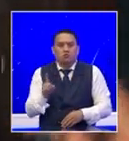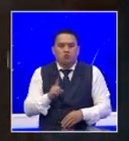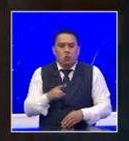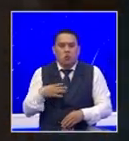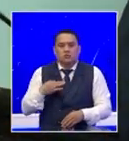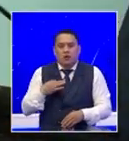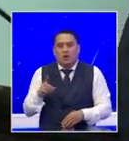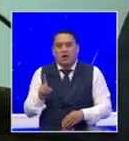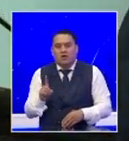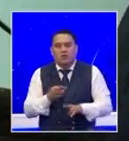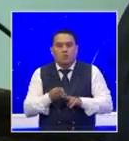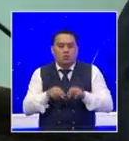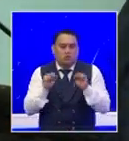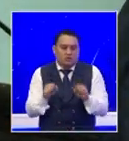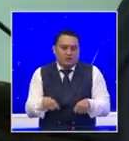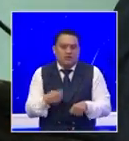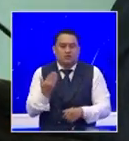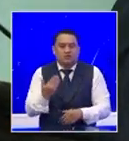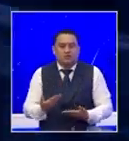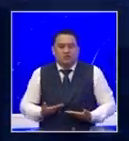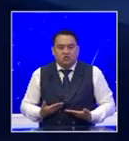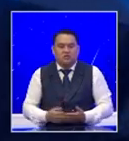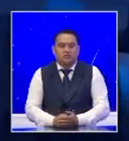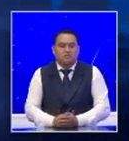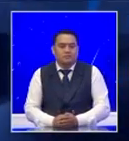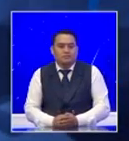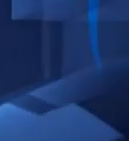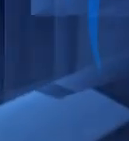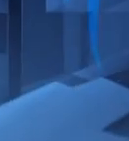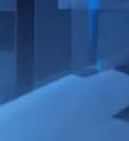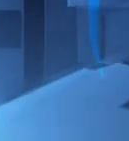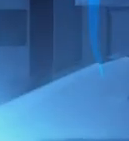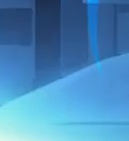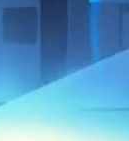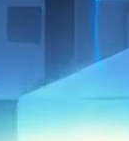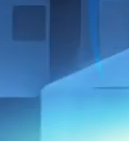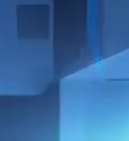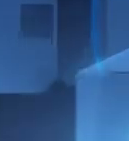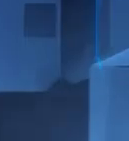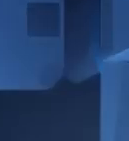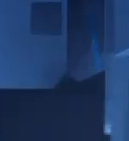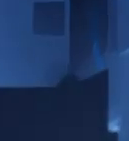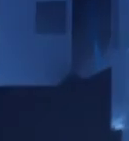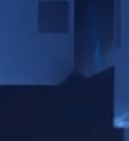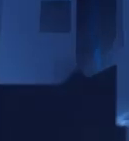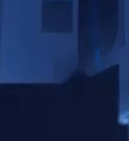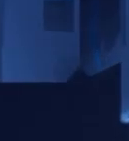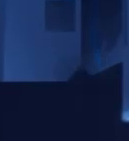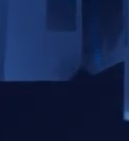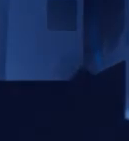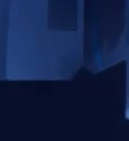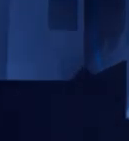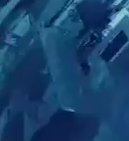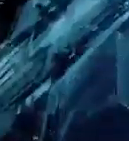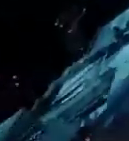будьте самонадеянны, это может стоить вам жизни. Дамир Анитов, Антон Хатиновский, Ержан Дюсен, телеканал ЖТСУ, специально для программы